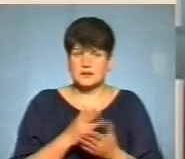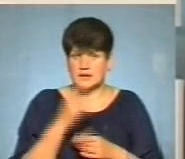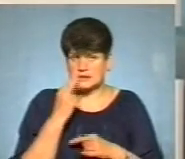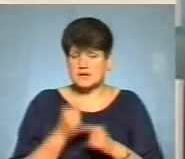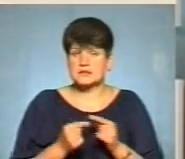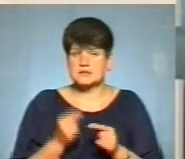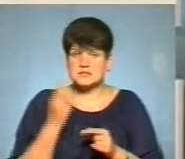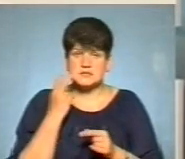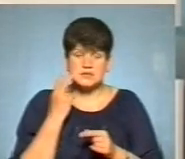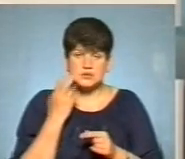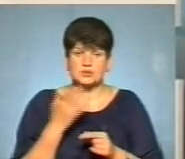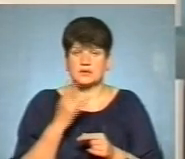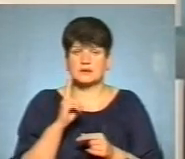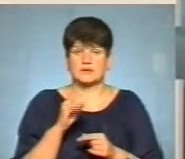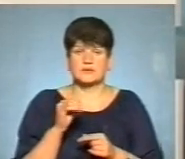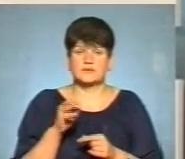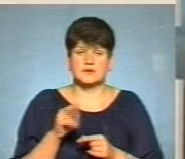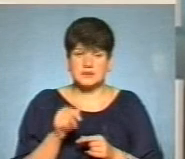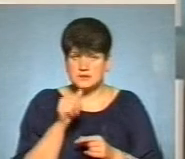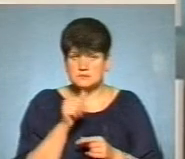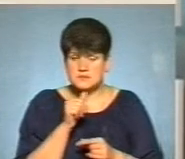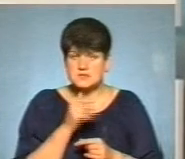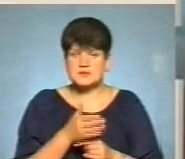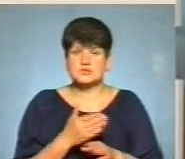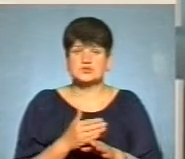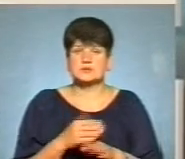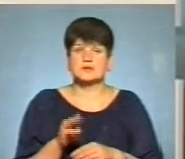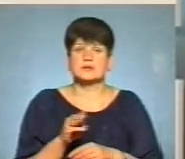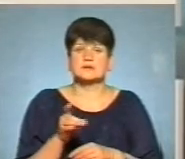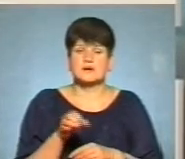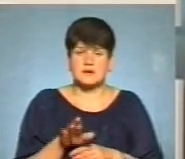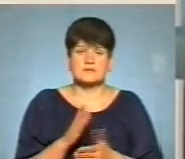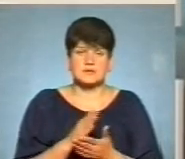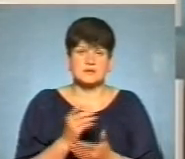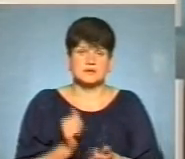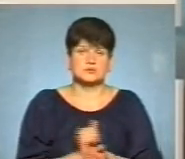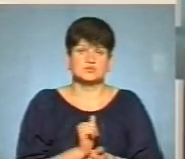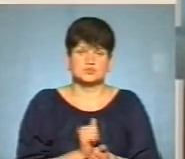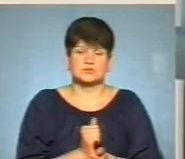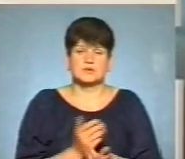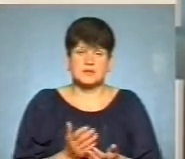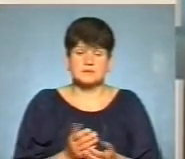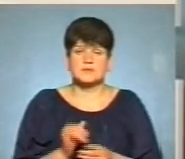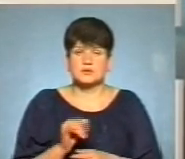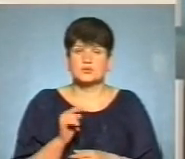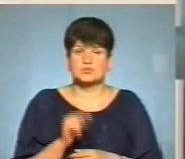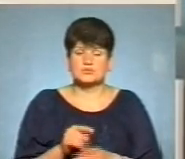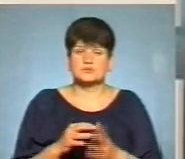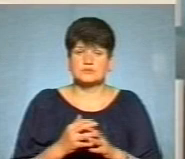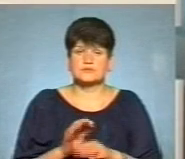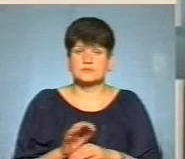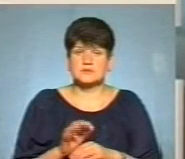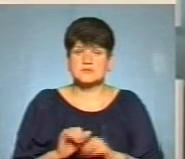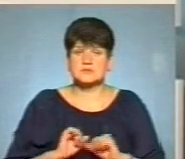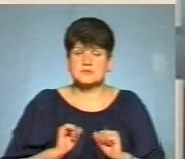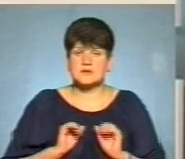тобто квітень місяць і десь частина травня вони є доволі сухими. І тому аграрії завжди